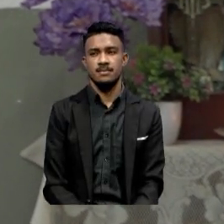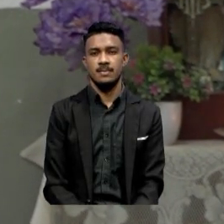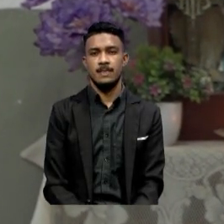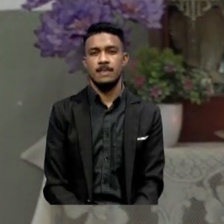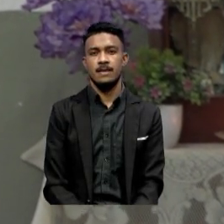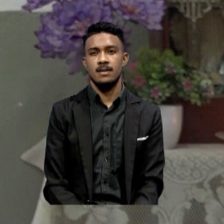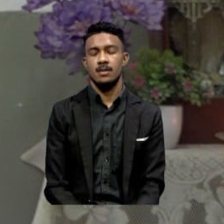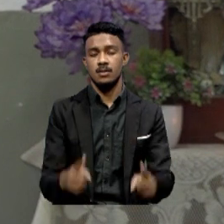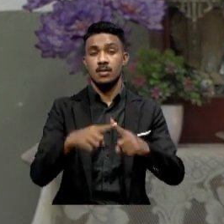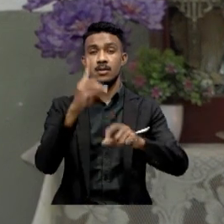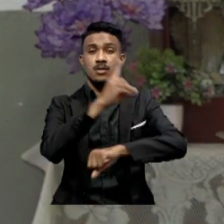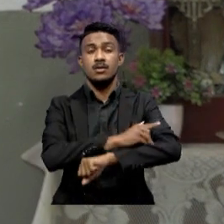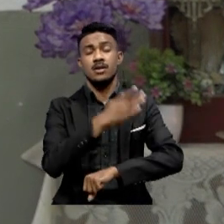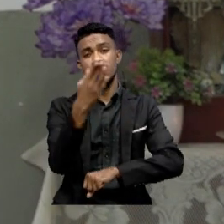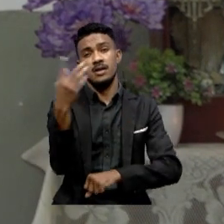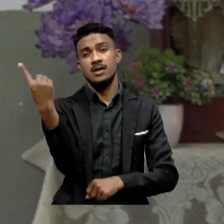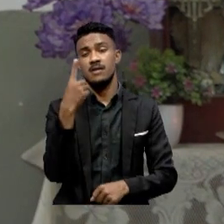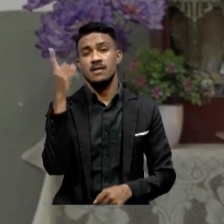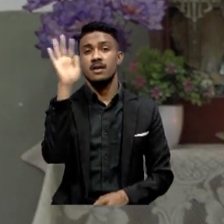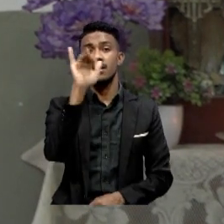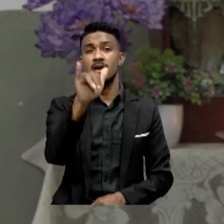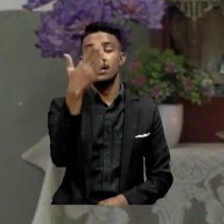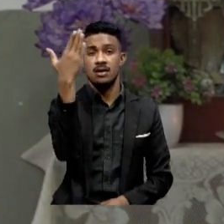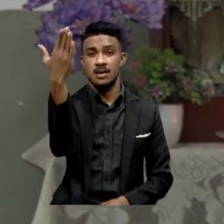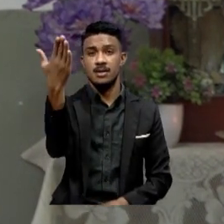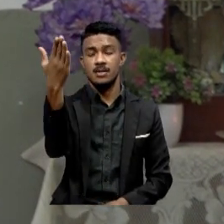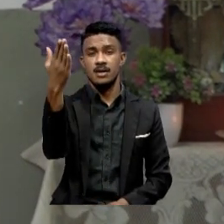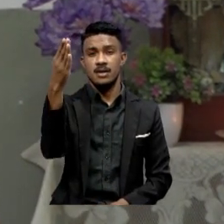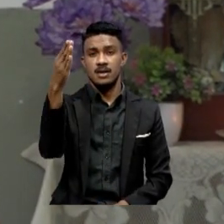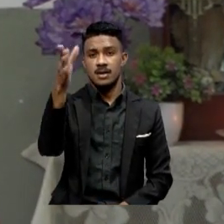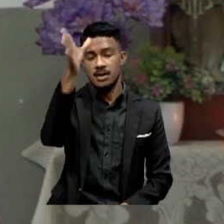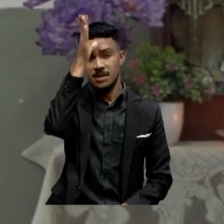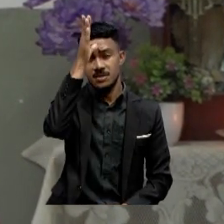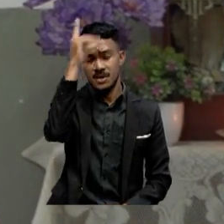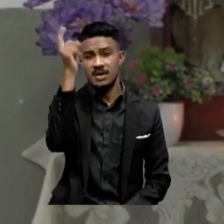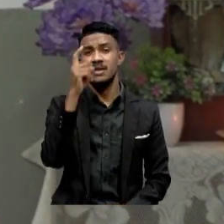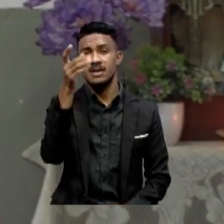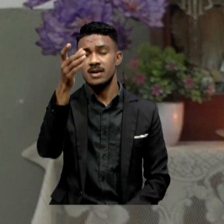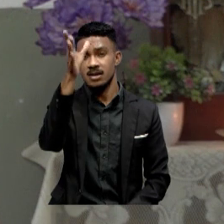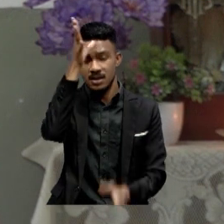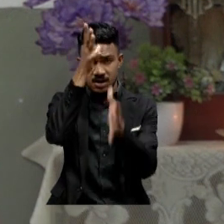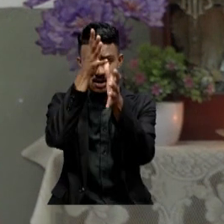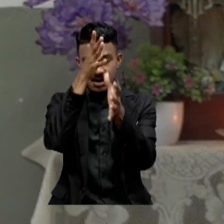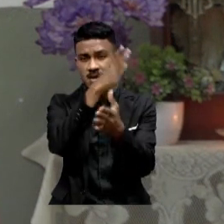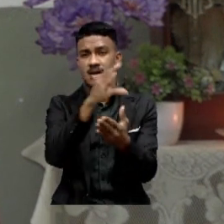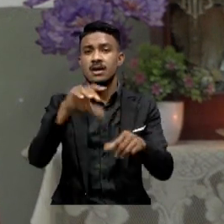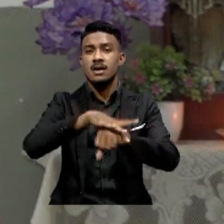Nema katua in lor nia na fati hela ne vama sao la hatene katuas ninha raine ya nebemo sao la hatene. Ninha hela fati